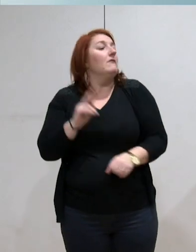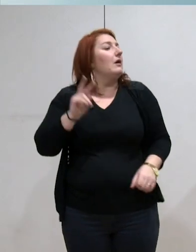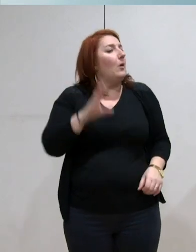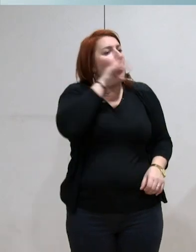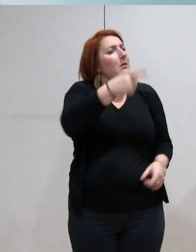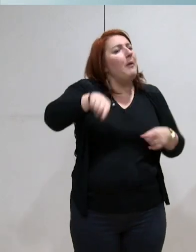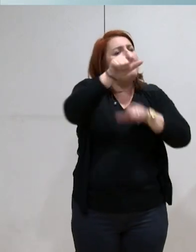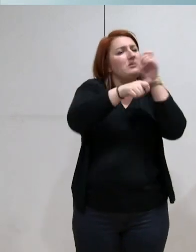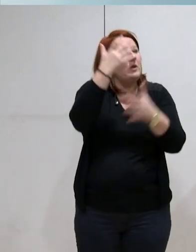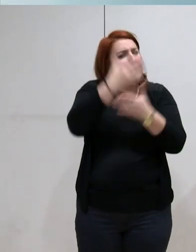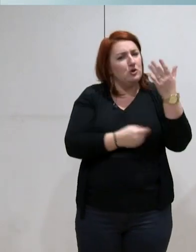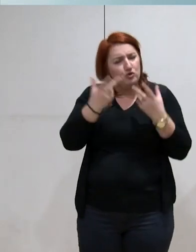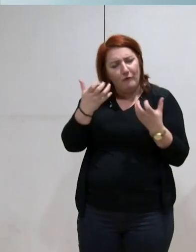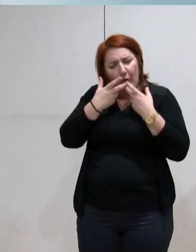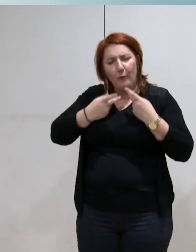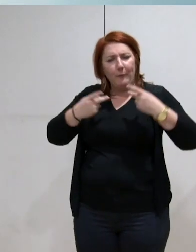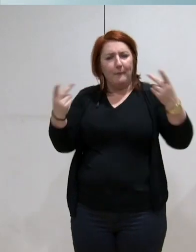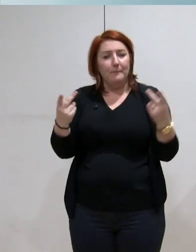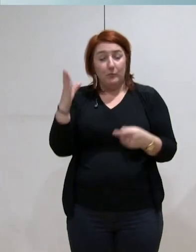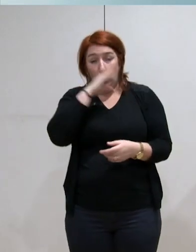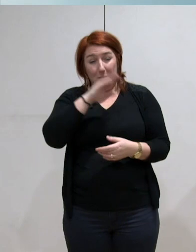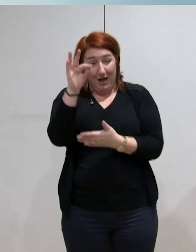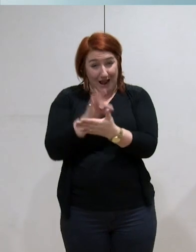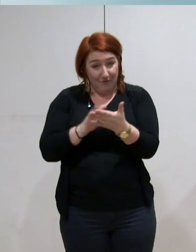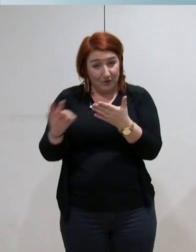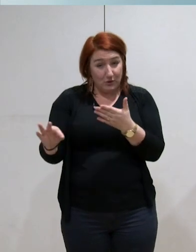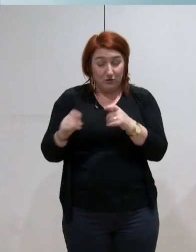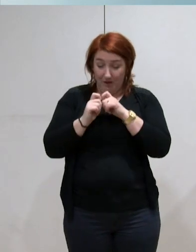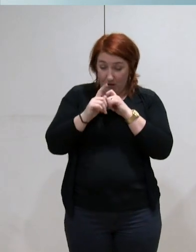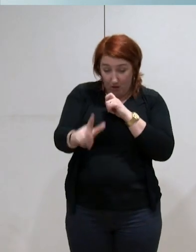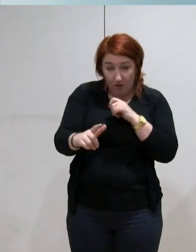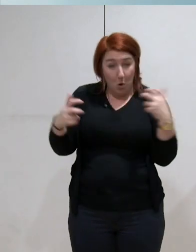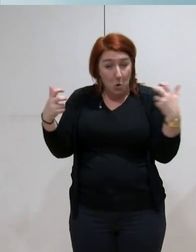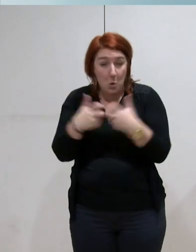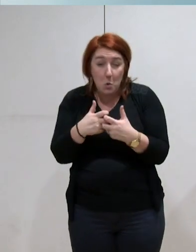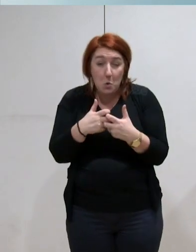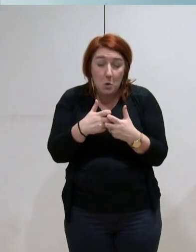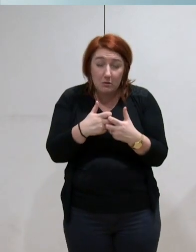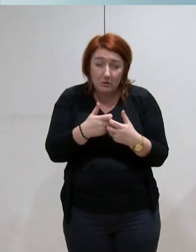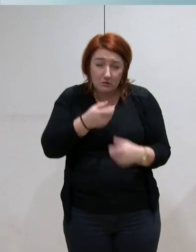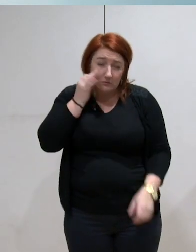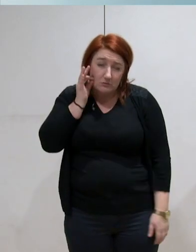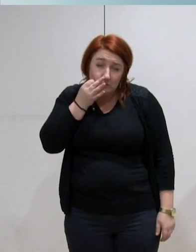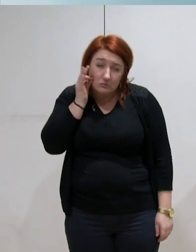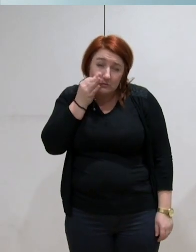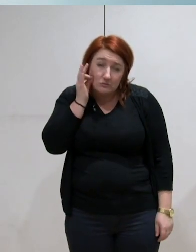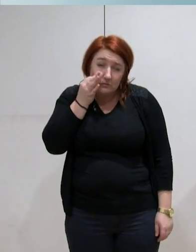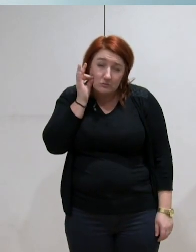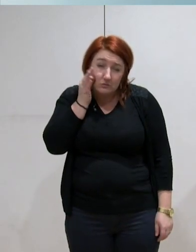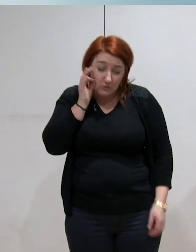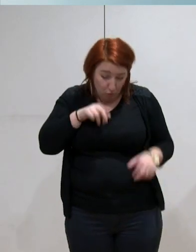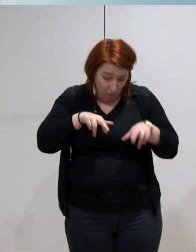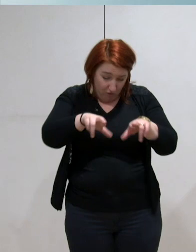n'étaient pas là le le le la facturation le règlement le coût ridiculement bas de certains travaux de